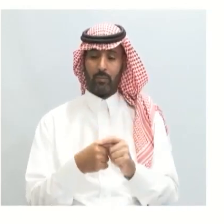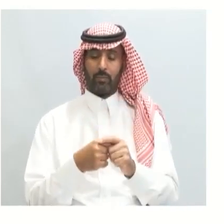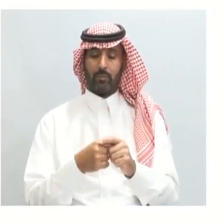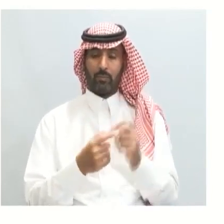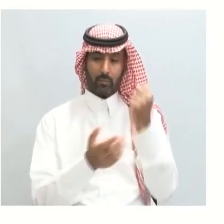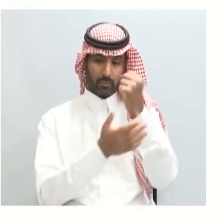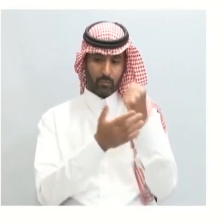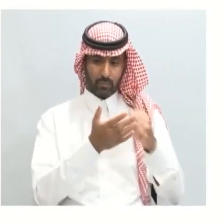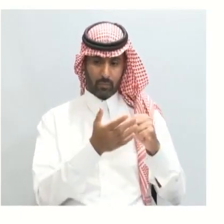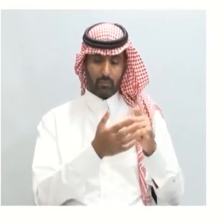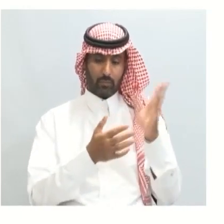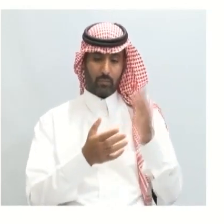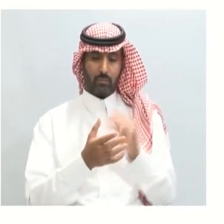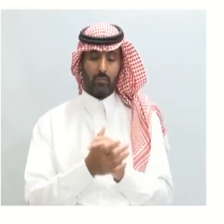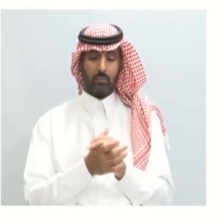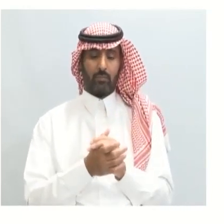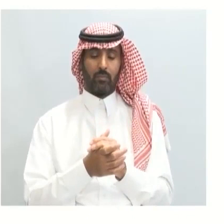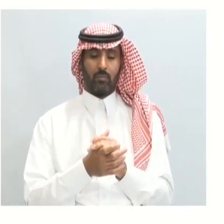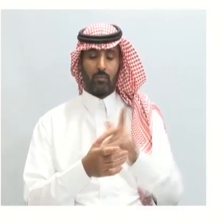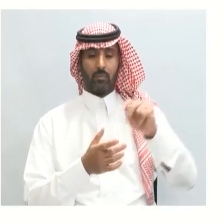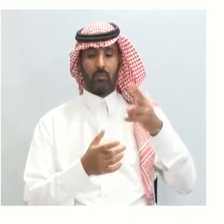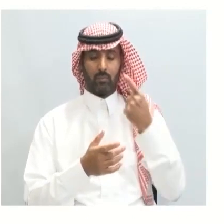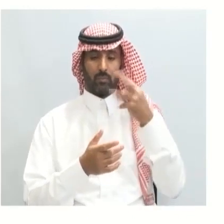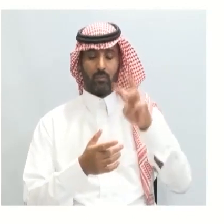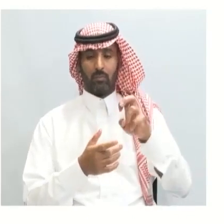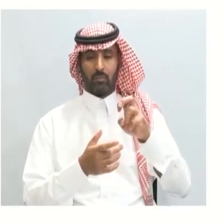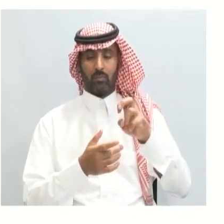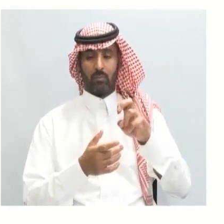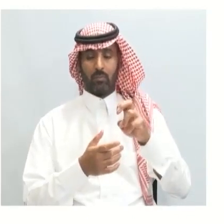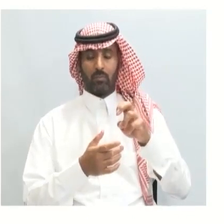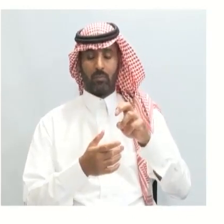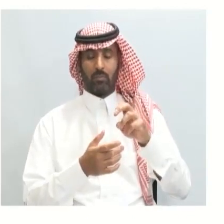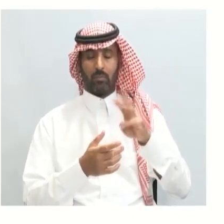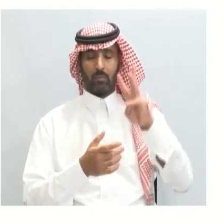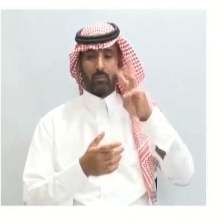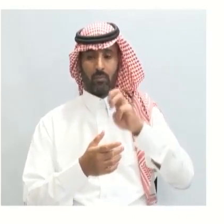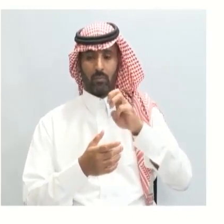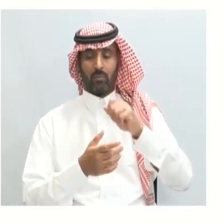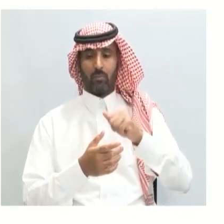بالتعويض انظر لدينا الان 200 عفوا